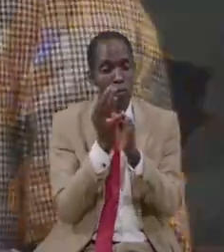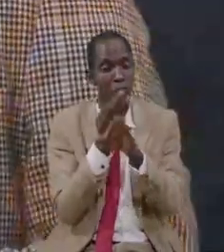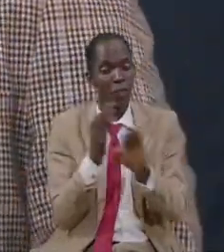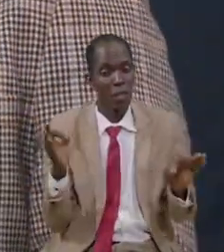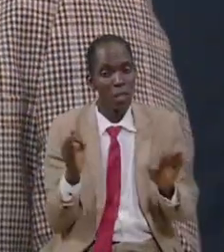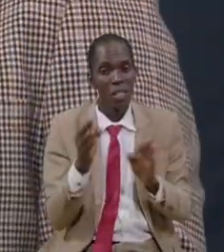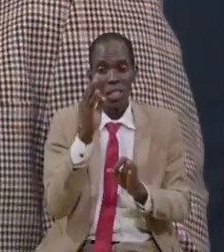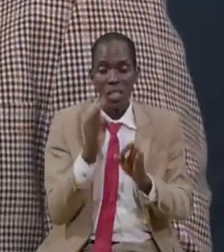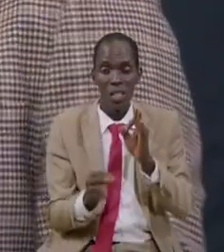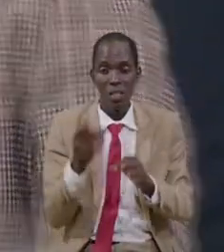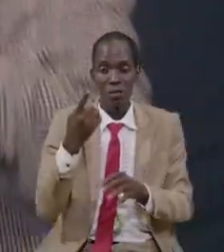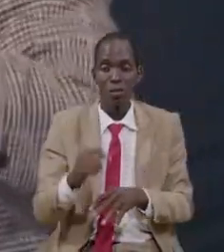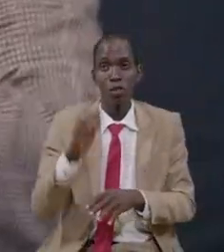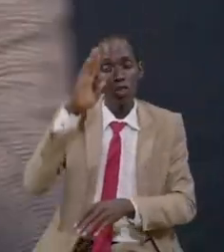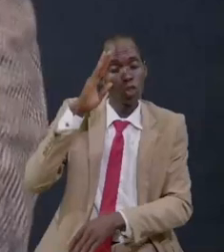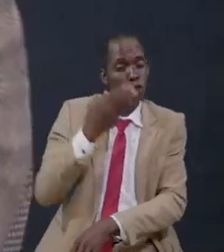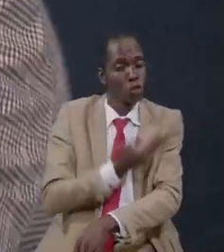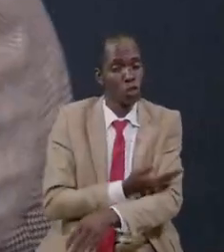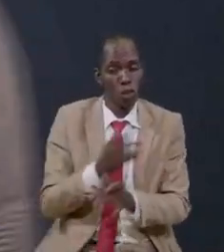vous a franchi,